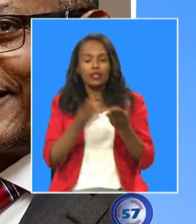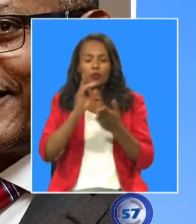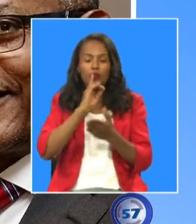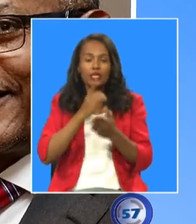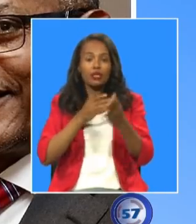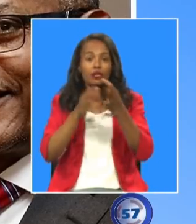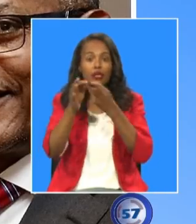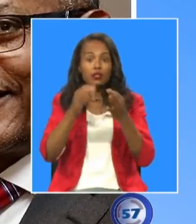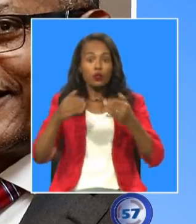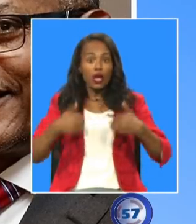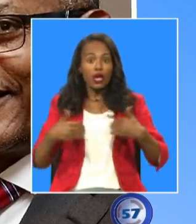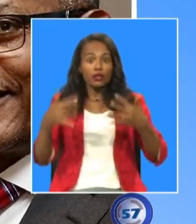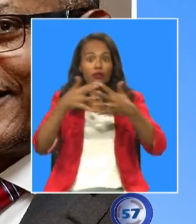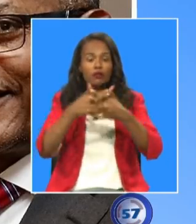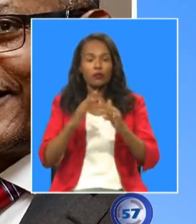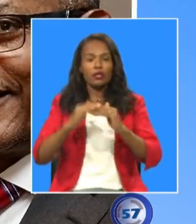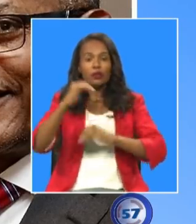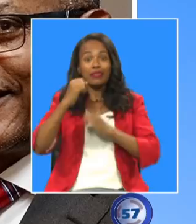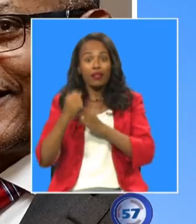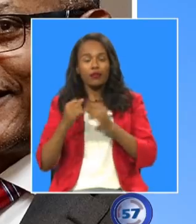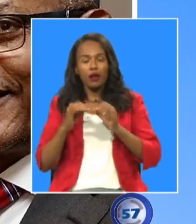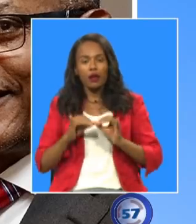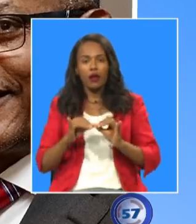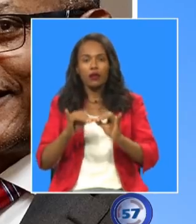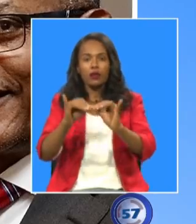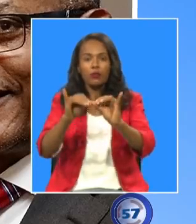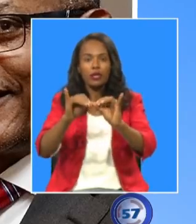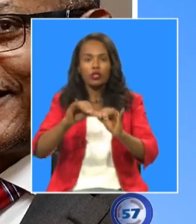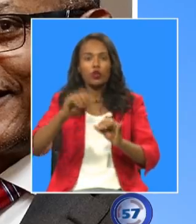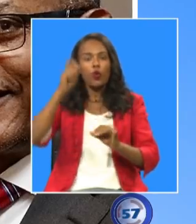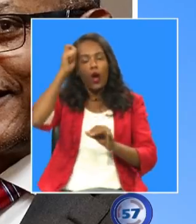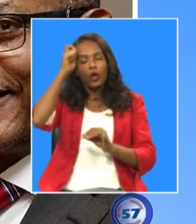ገልጸው ያላትን ትብብርም ይበልጥ አጠናክራ እንደምትቀጥል